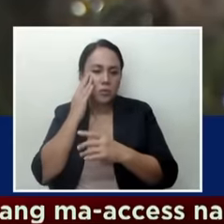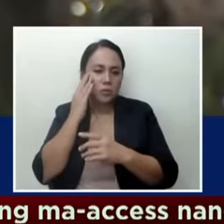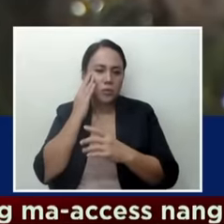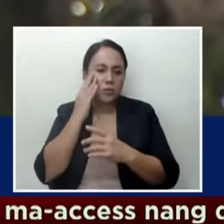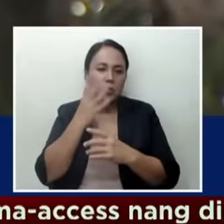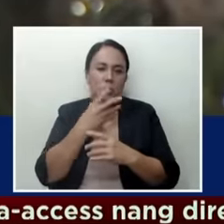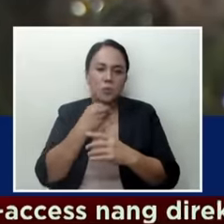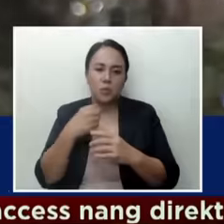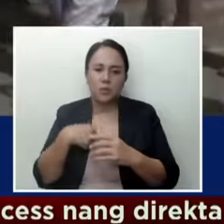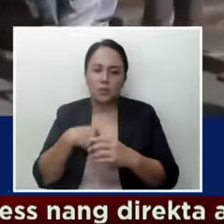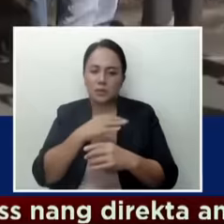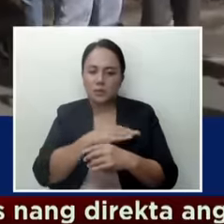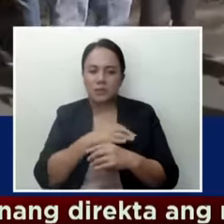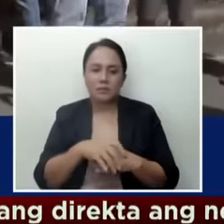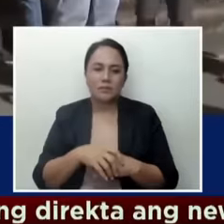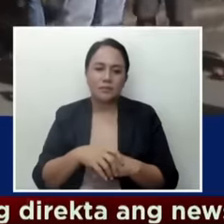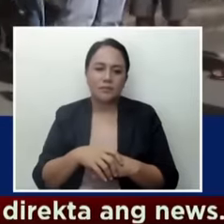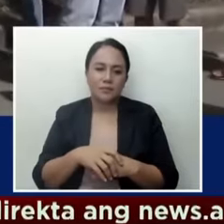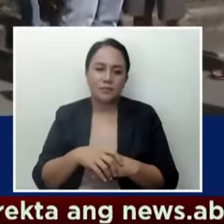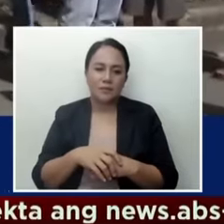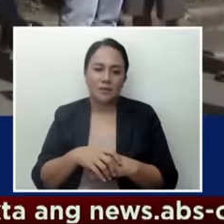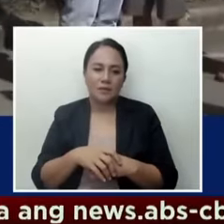mga tauhan nito.